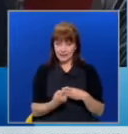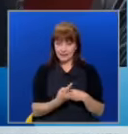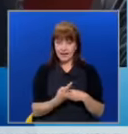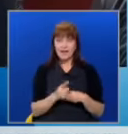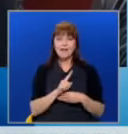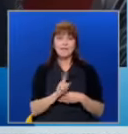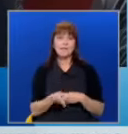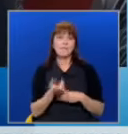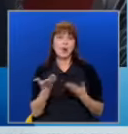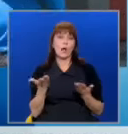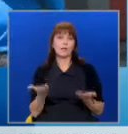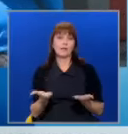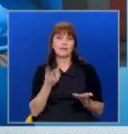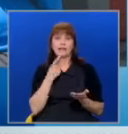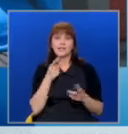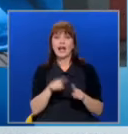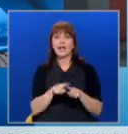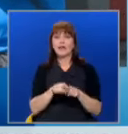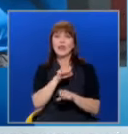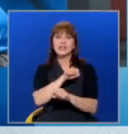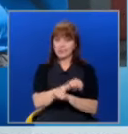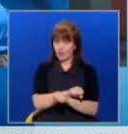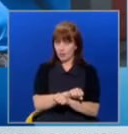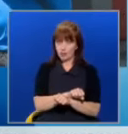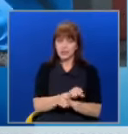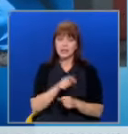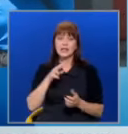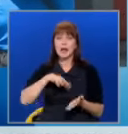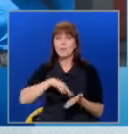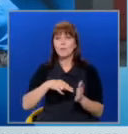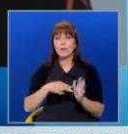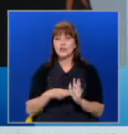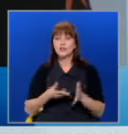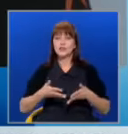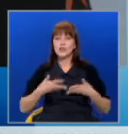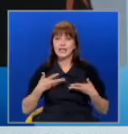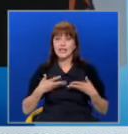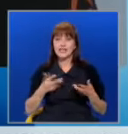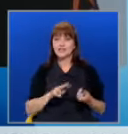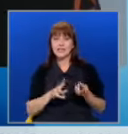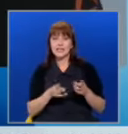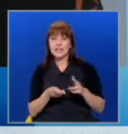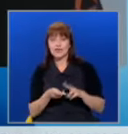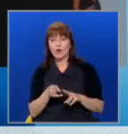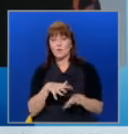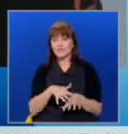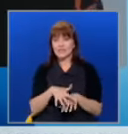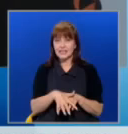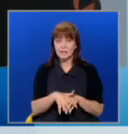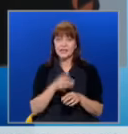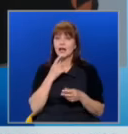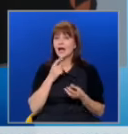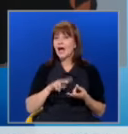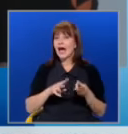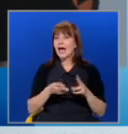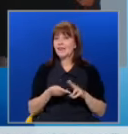не могат да бъдат заложници на политическите искания за реформи в системата, защото реформите